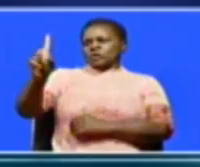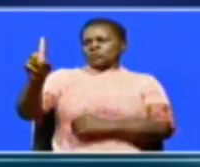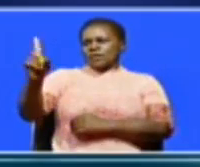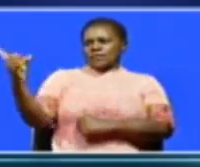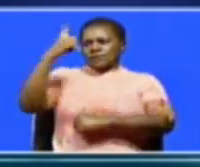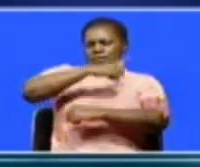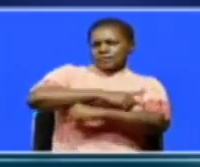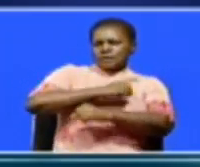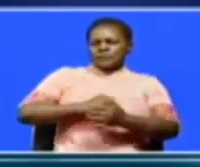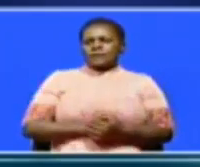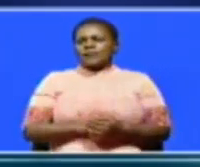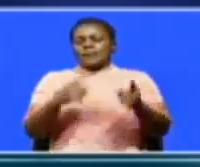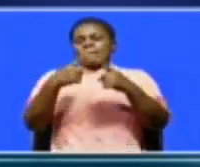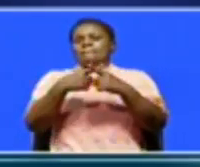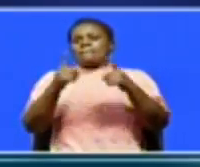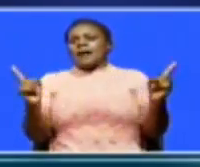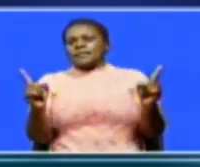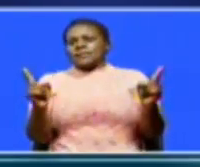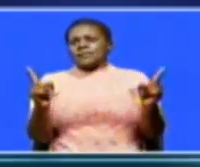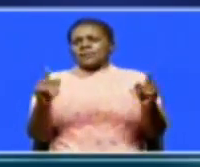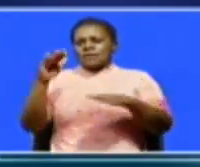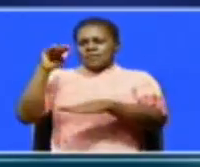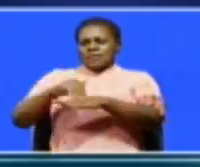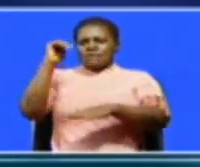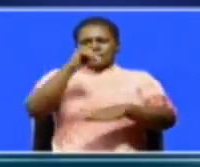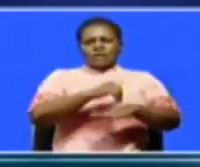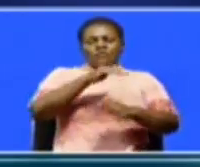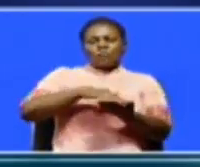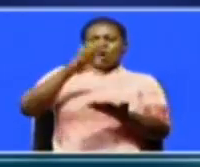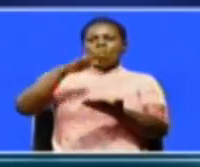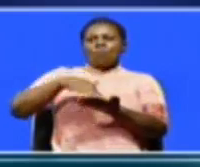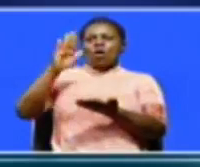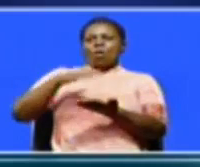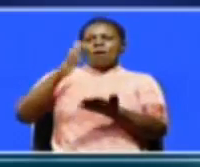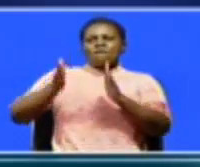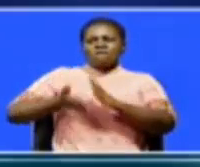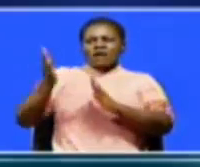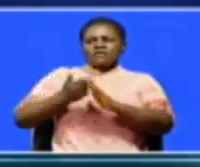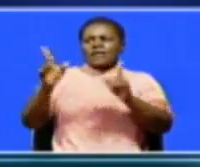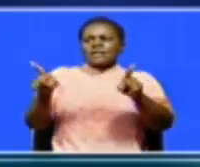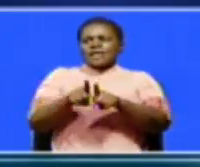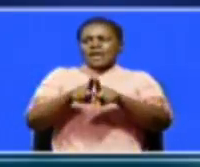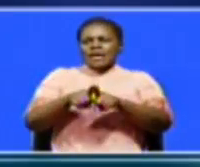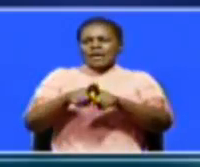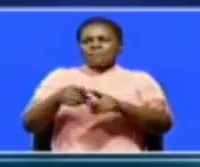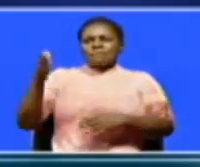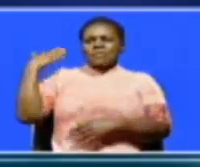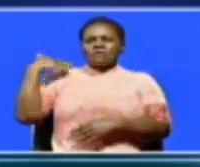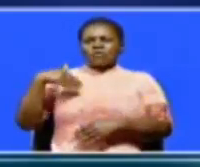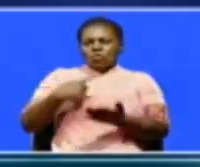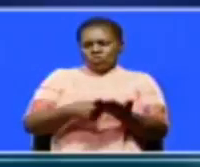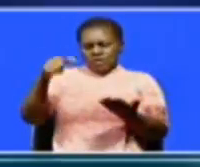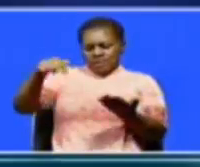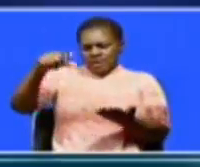21. Hata hivyo, idadi ya maambukizi imeendelea kupanda na kasi sawa na siku zilizotangulia juma